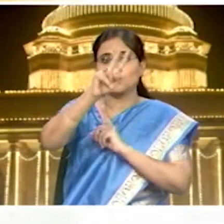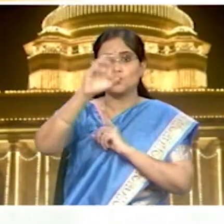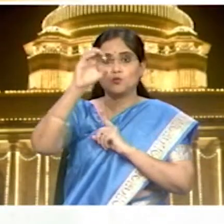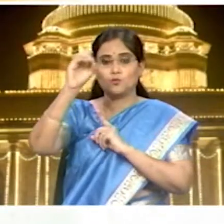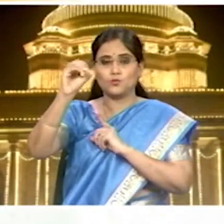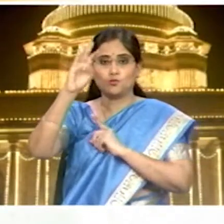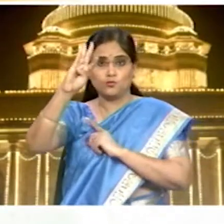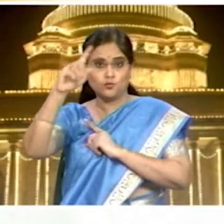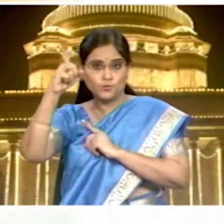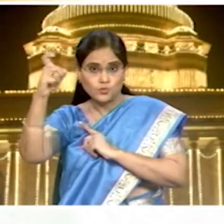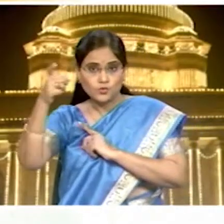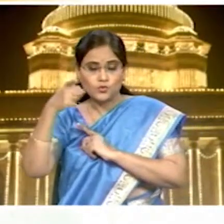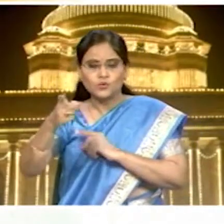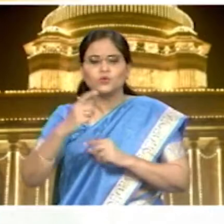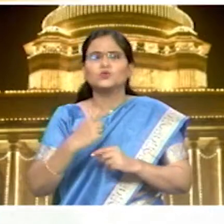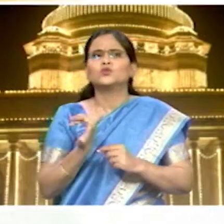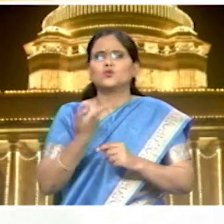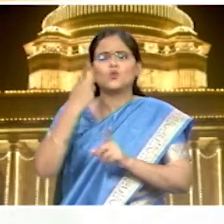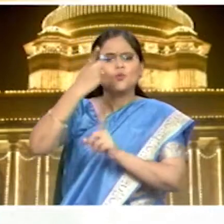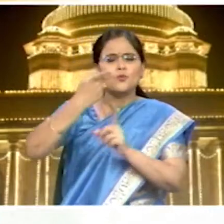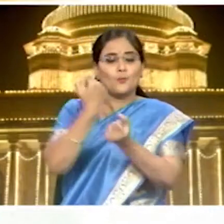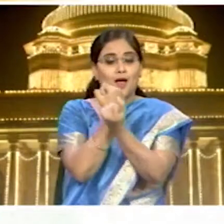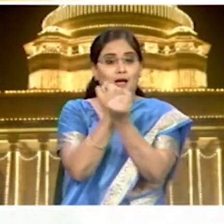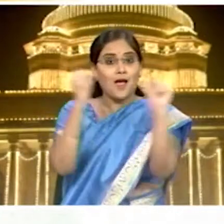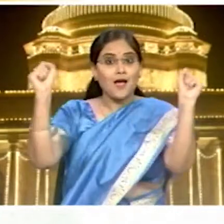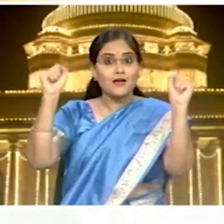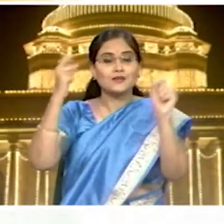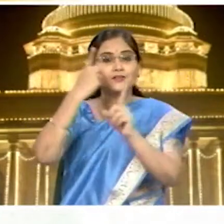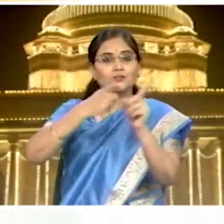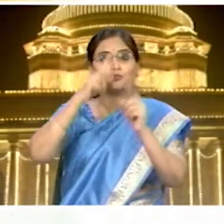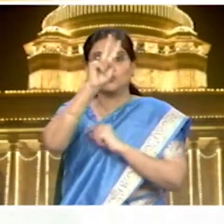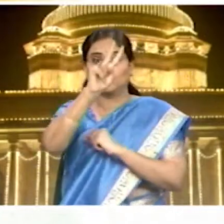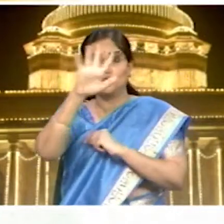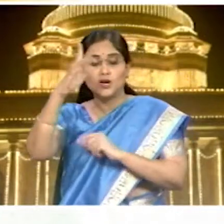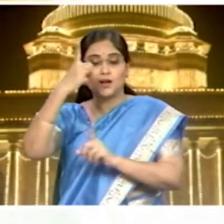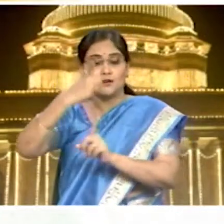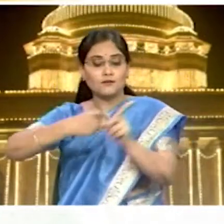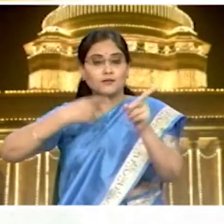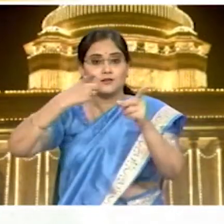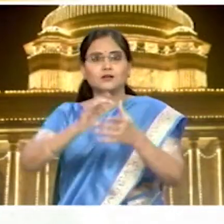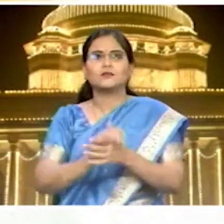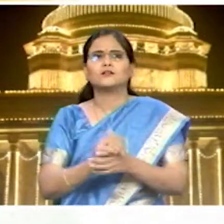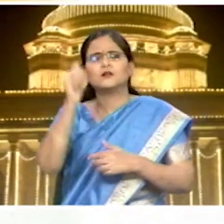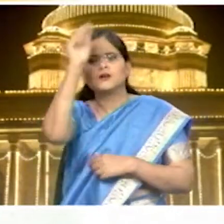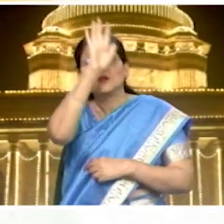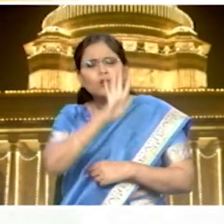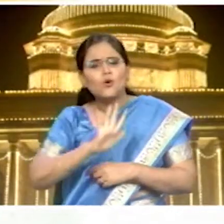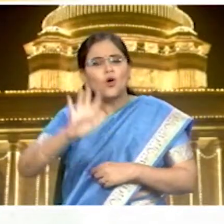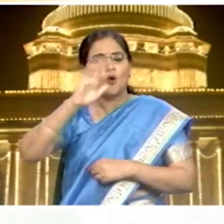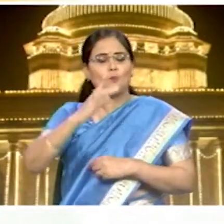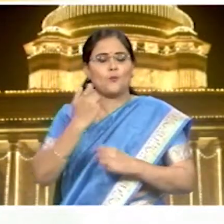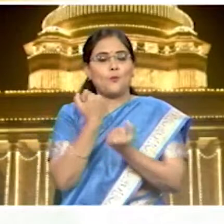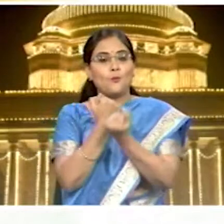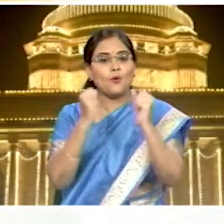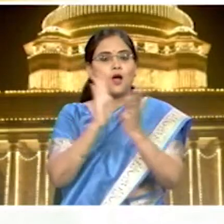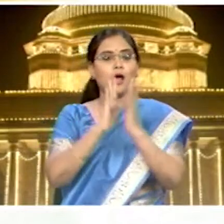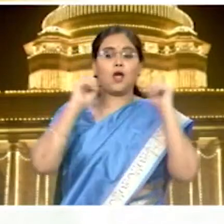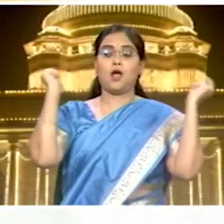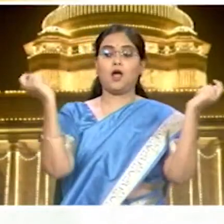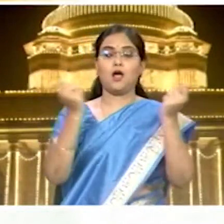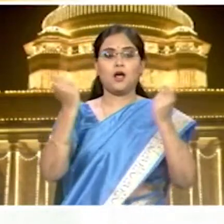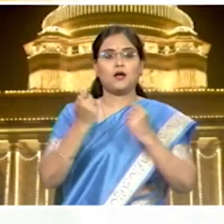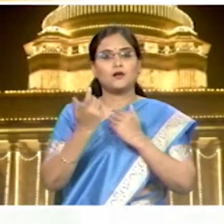के शताब्दी उत्सव तक की 25 वर्ष की अवधि यानी भारत के अमृत काल में प्रवेश कर रहे